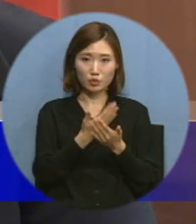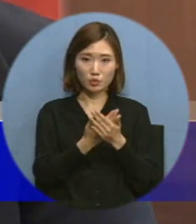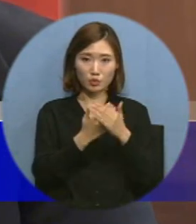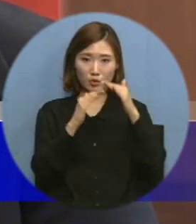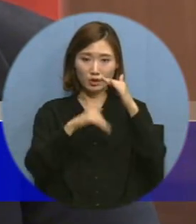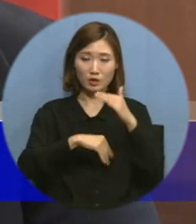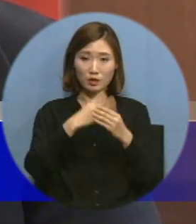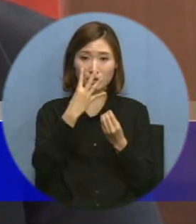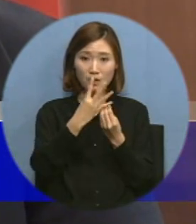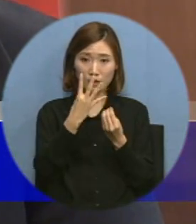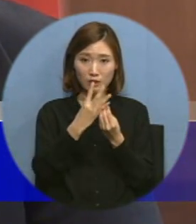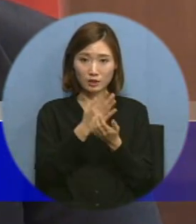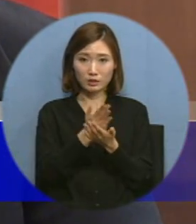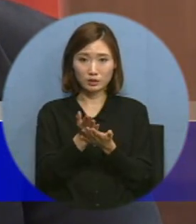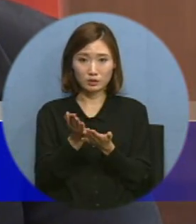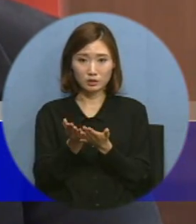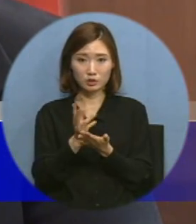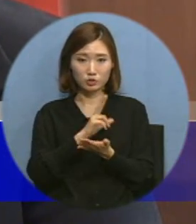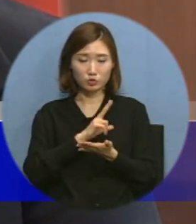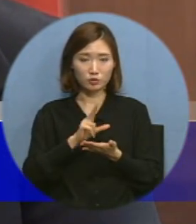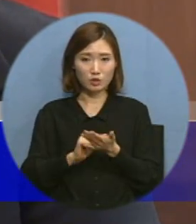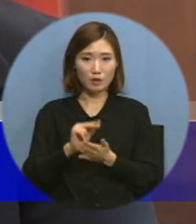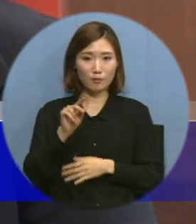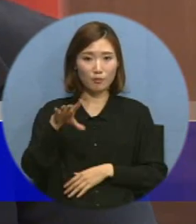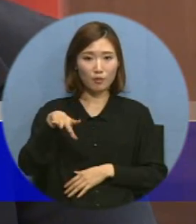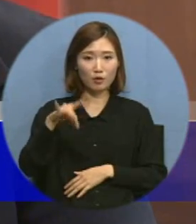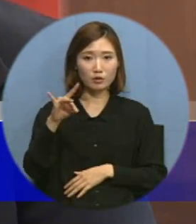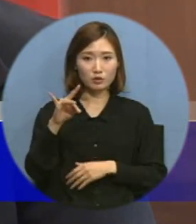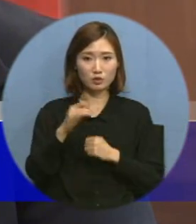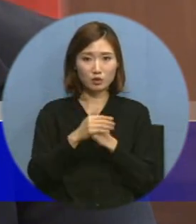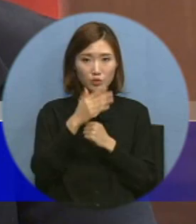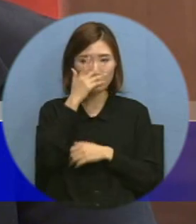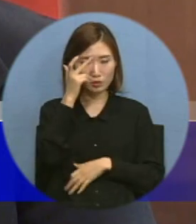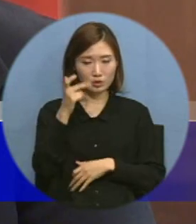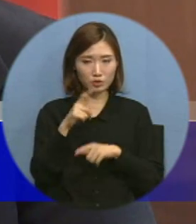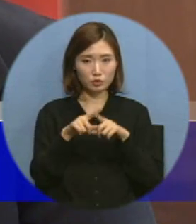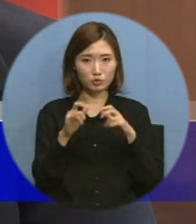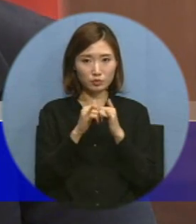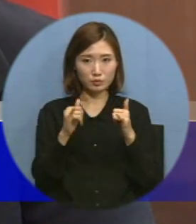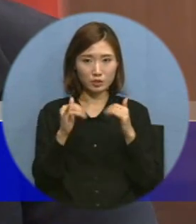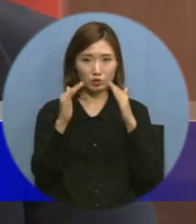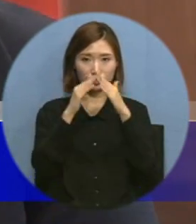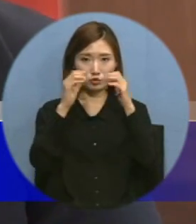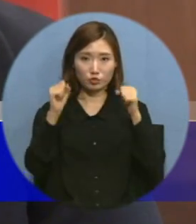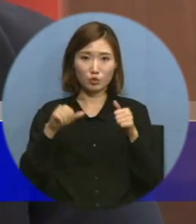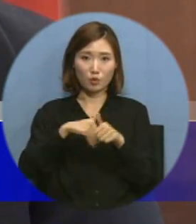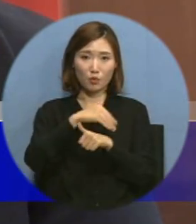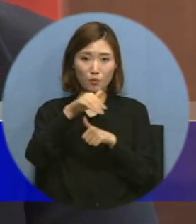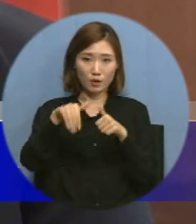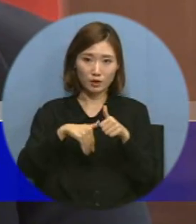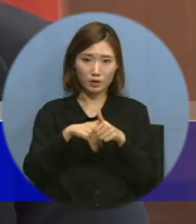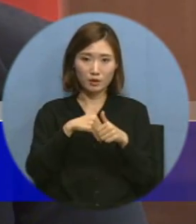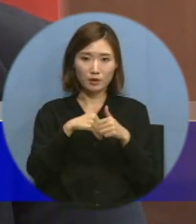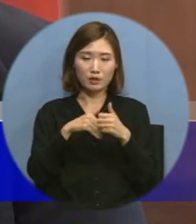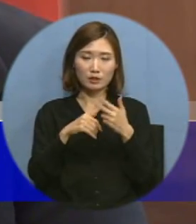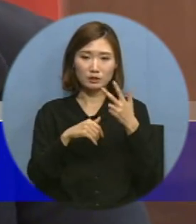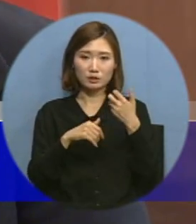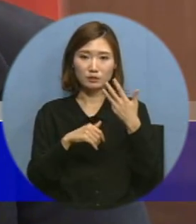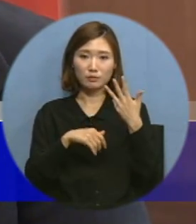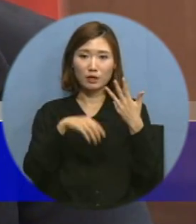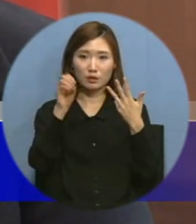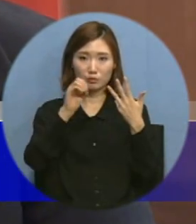가지를 주제로 잡았습니다 먼저 우리가 용산 주민들이 주거 환경이 78% 노후화 됐습니다